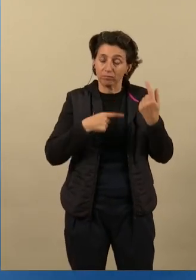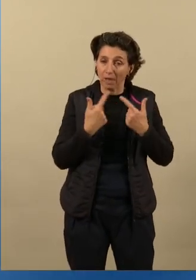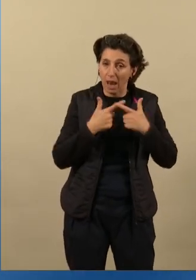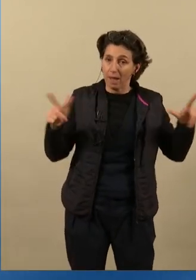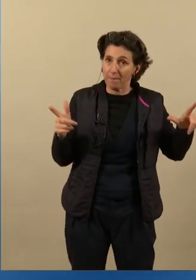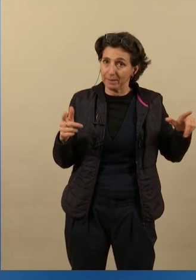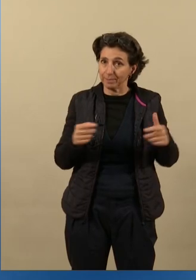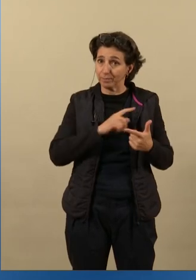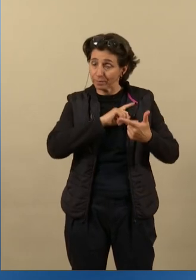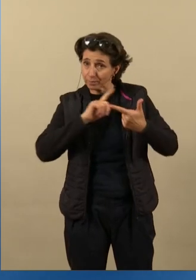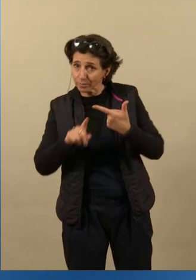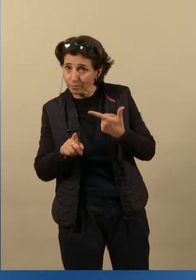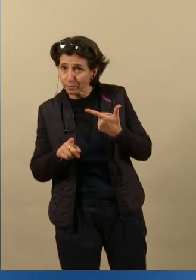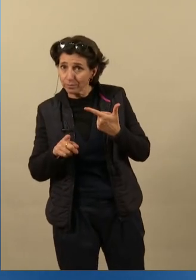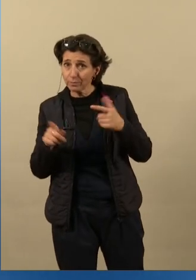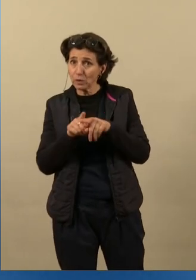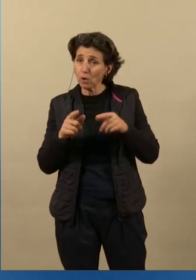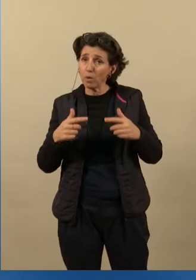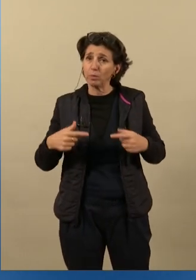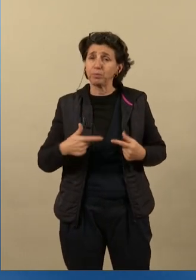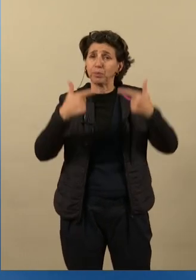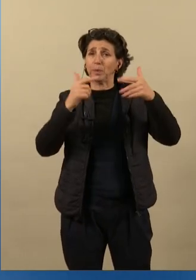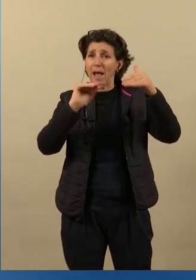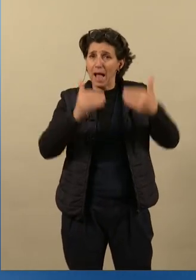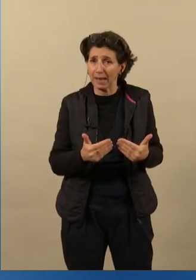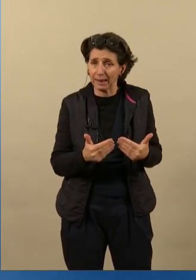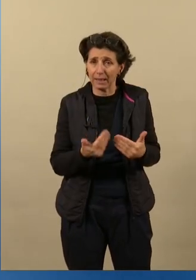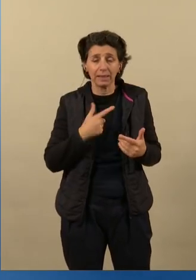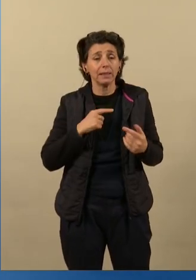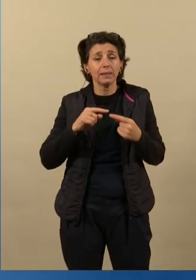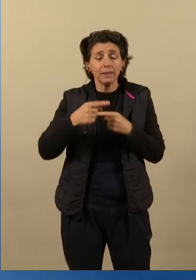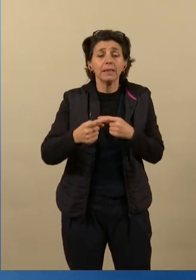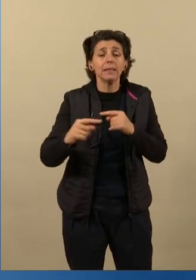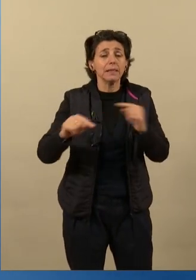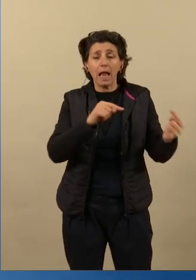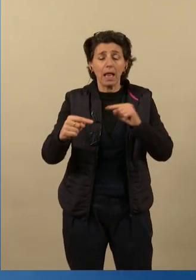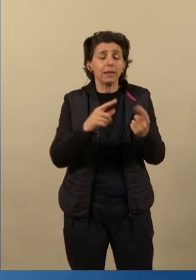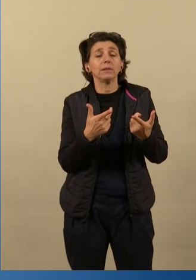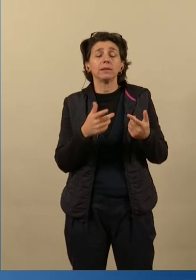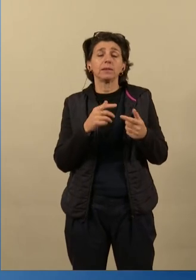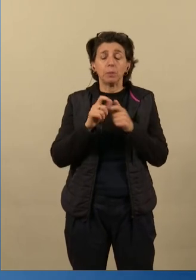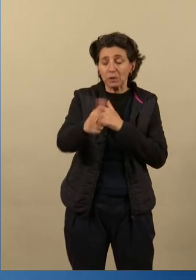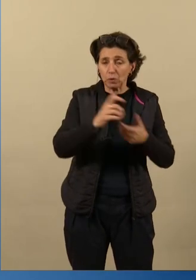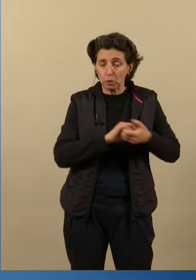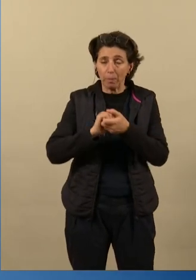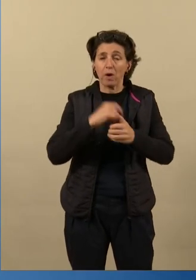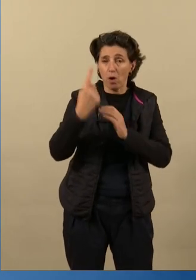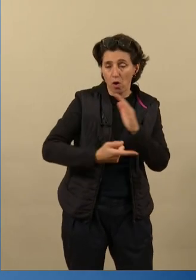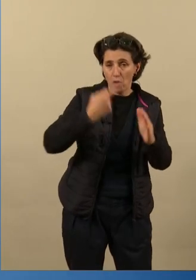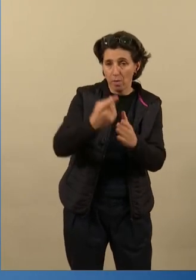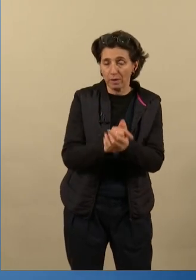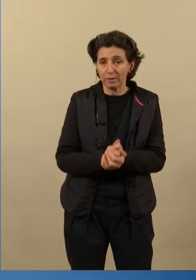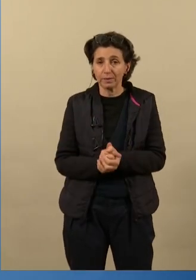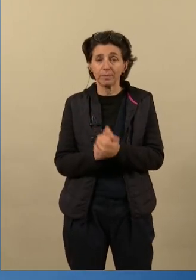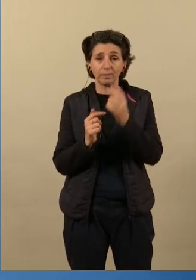ensuite une initiative en faveur d'un cesser le feu et de la reprise de dialogue et du processus de paix défendre enfin une solution diplomatique à deux